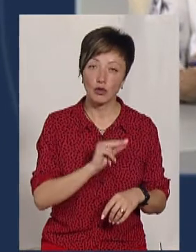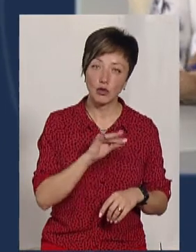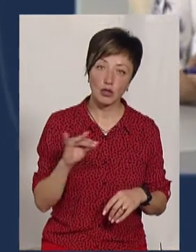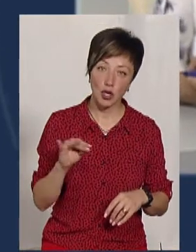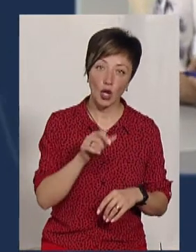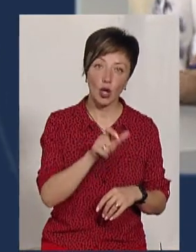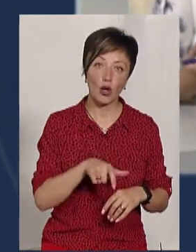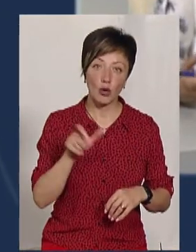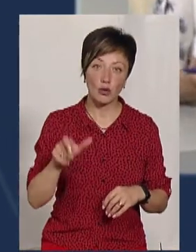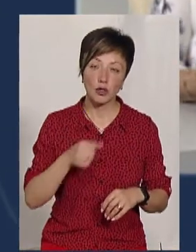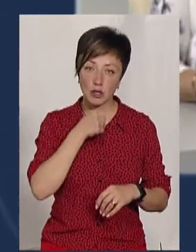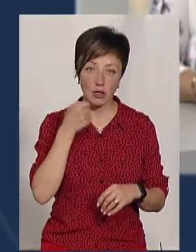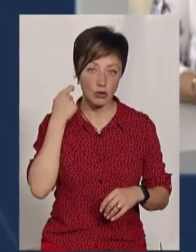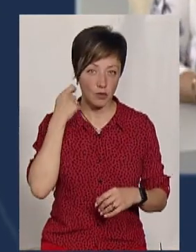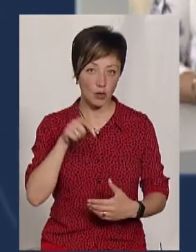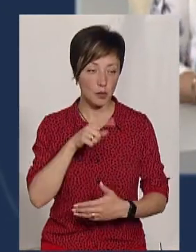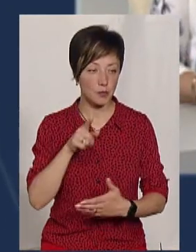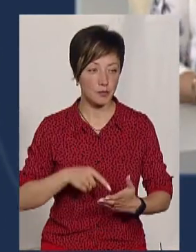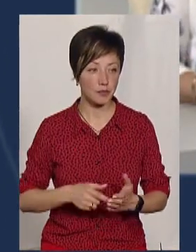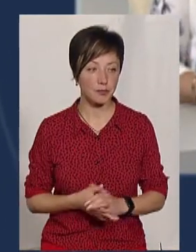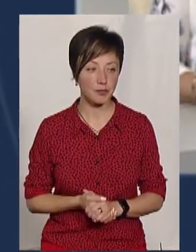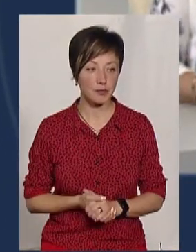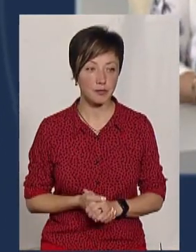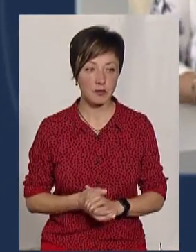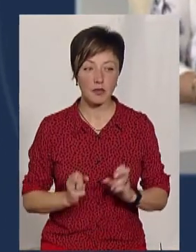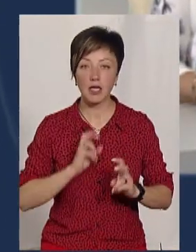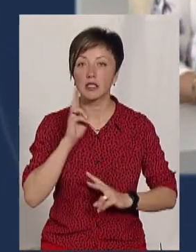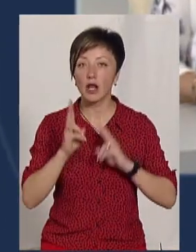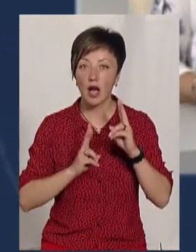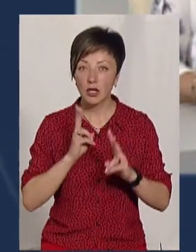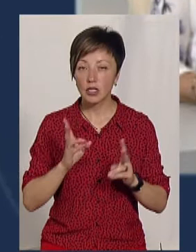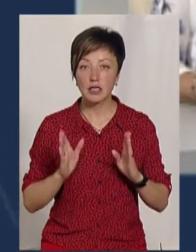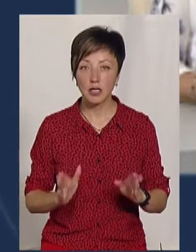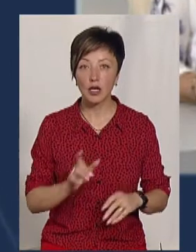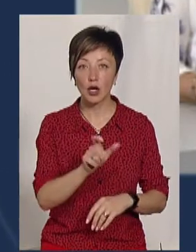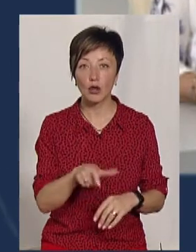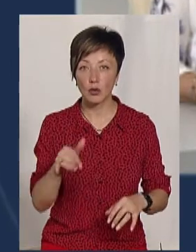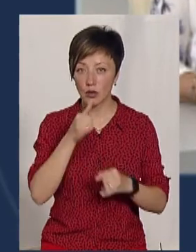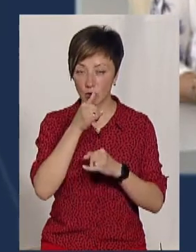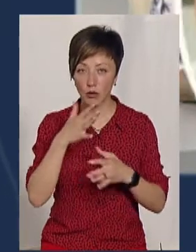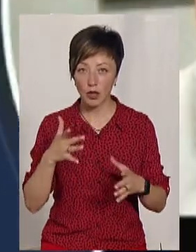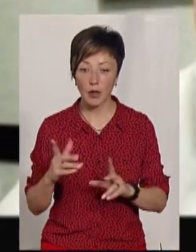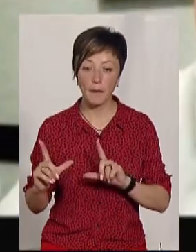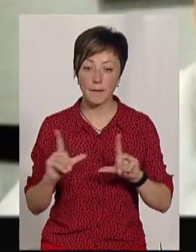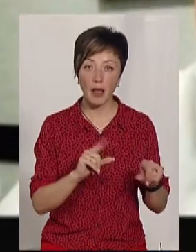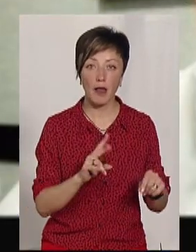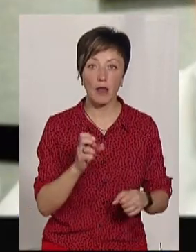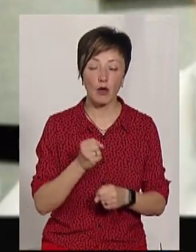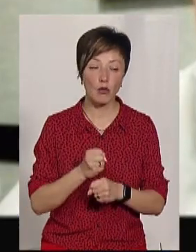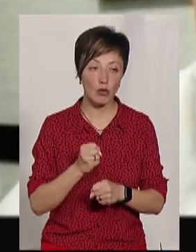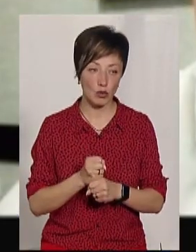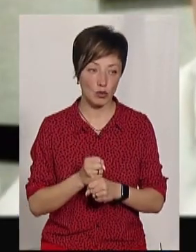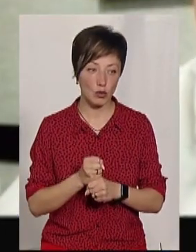чи люди старшого віку? Скаржилися якраз тільки ті люди, які не могли дістатися